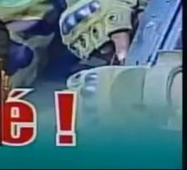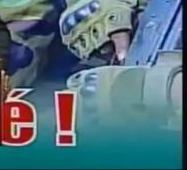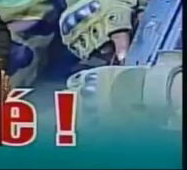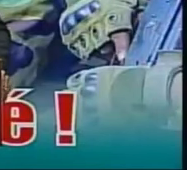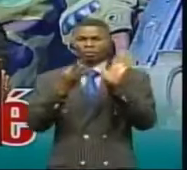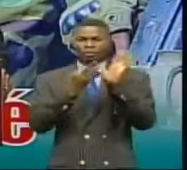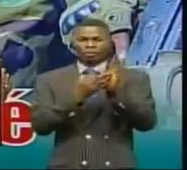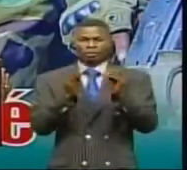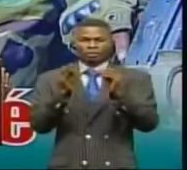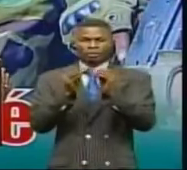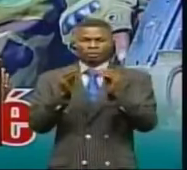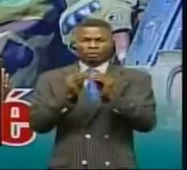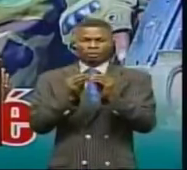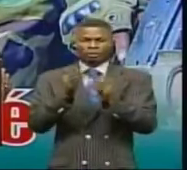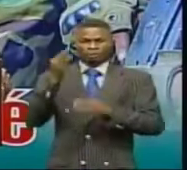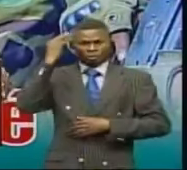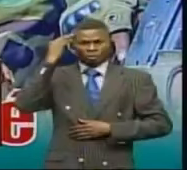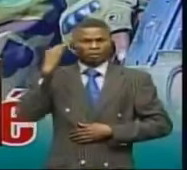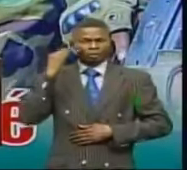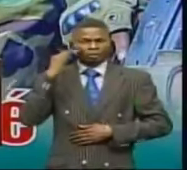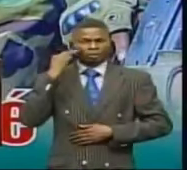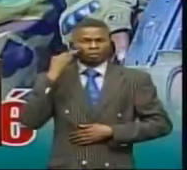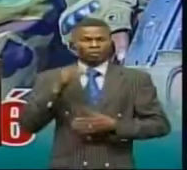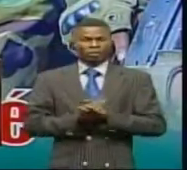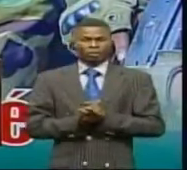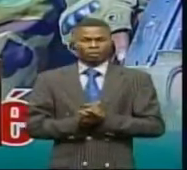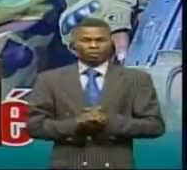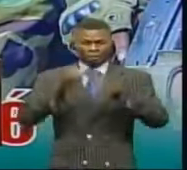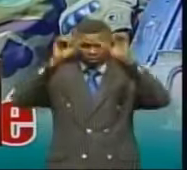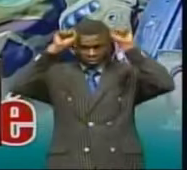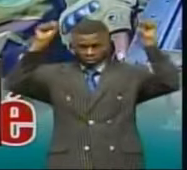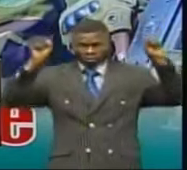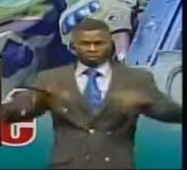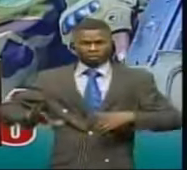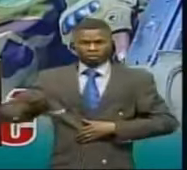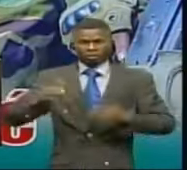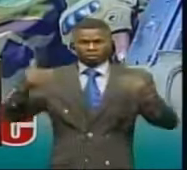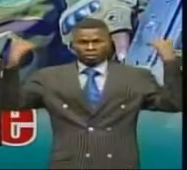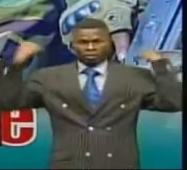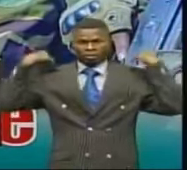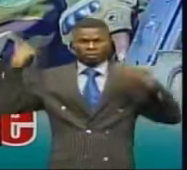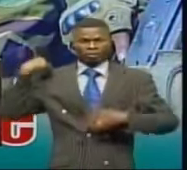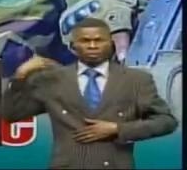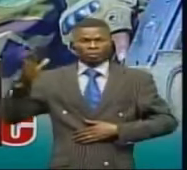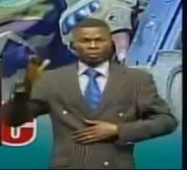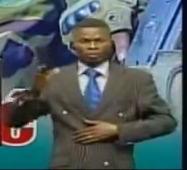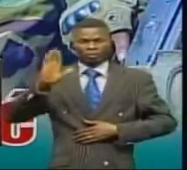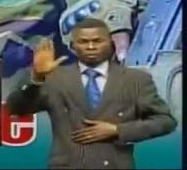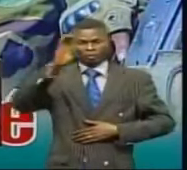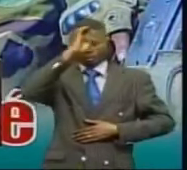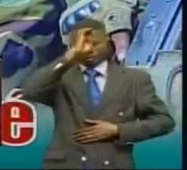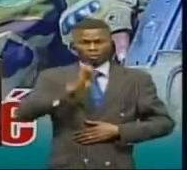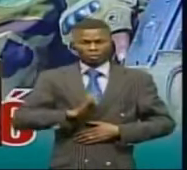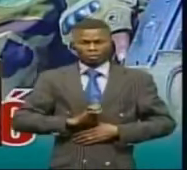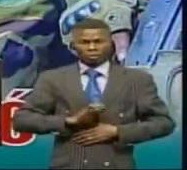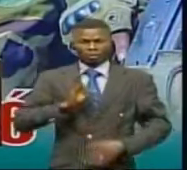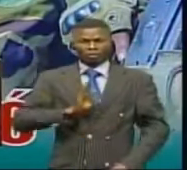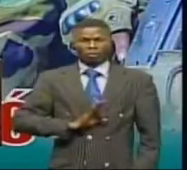18e réunion du Conseil de ministres. Le président de la République, chef de l'État, son Excellence Félix